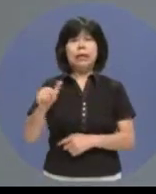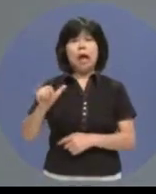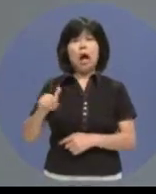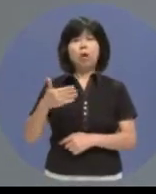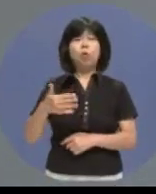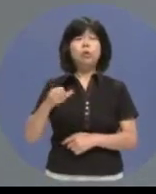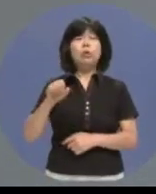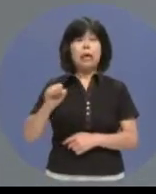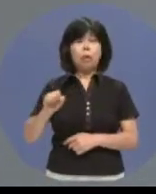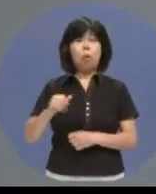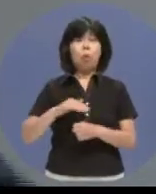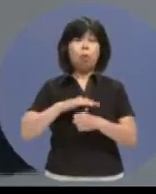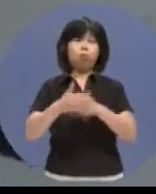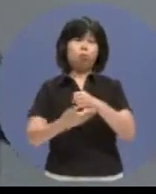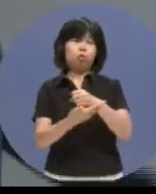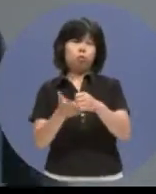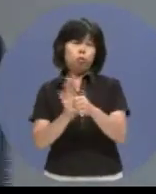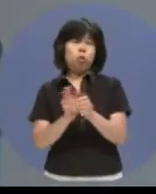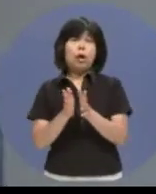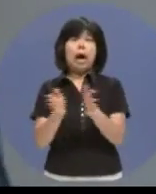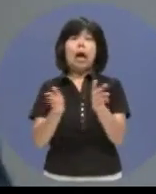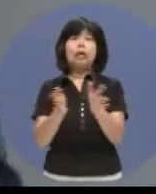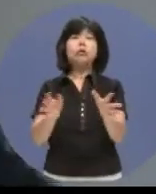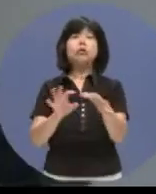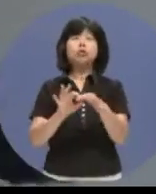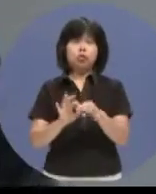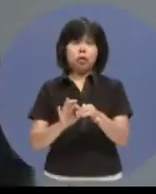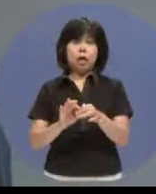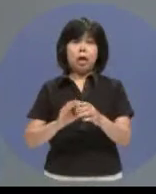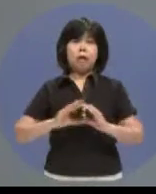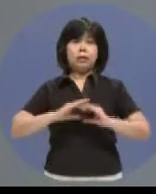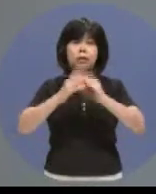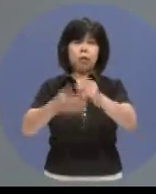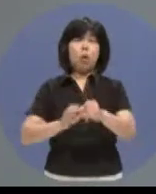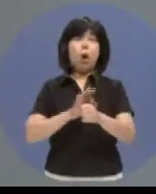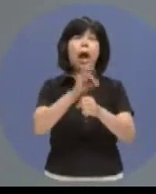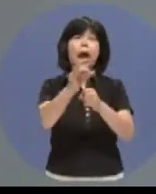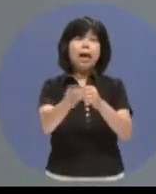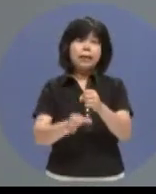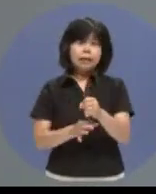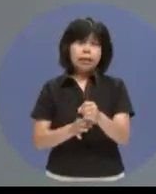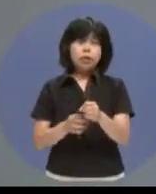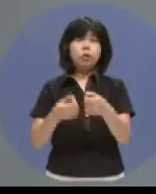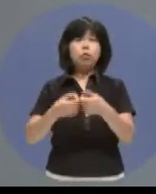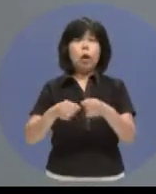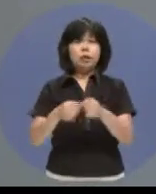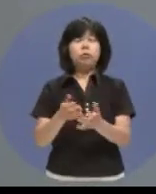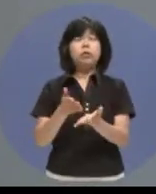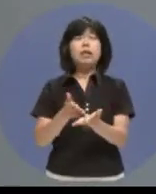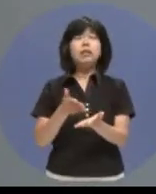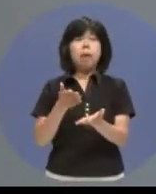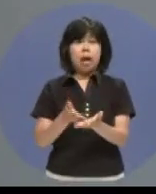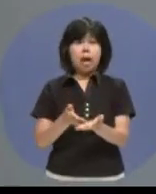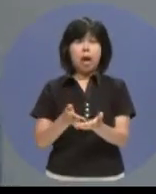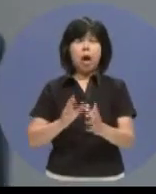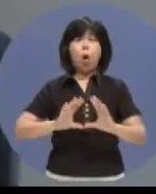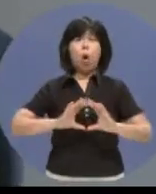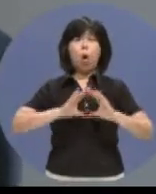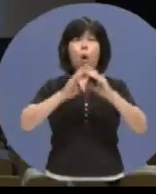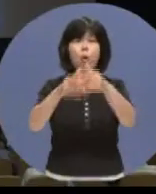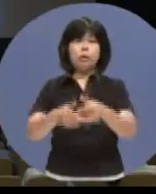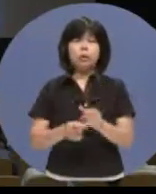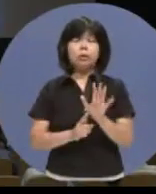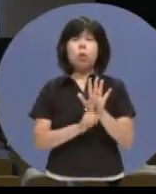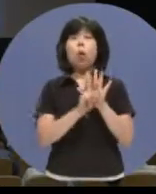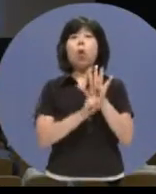についてと題して人工衛星の種類と役割を詳しく解説、温室効